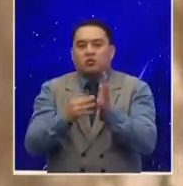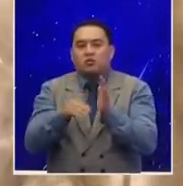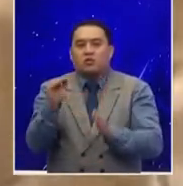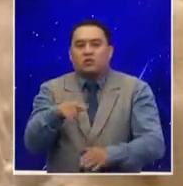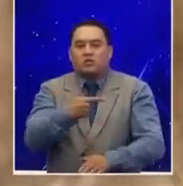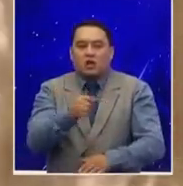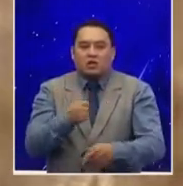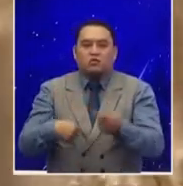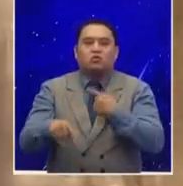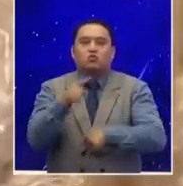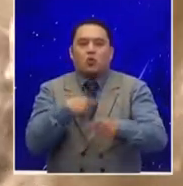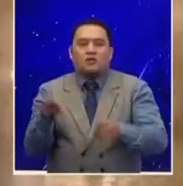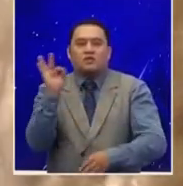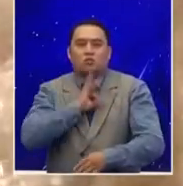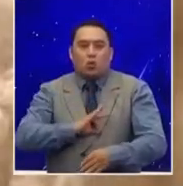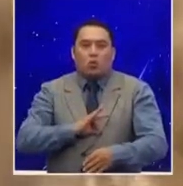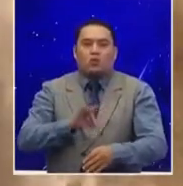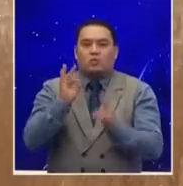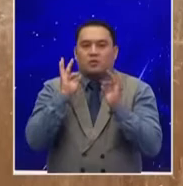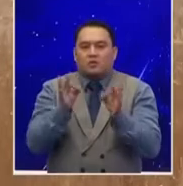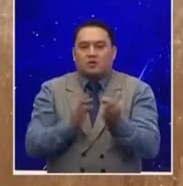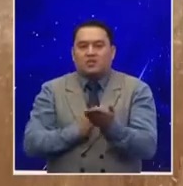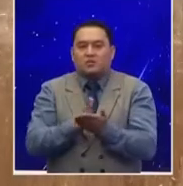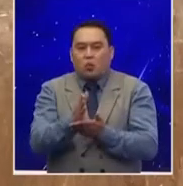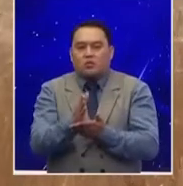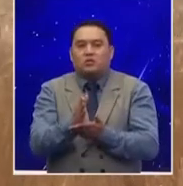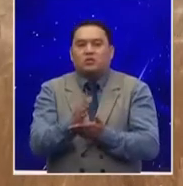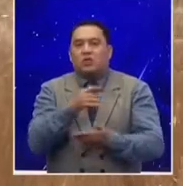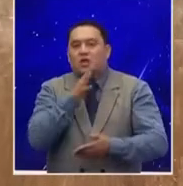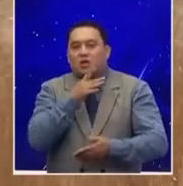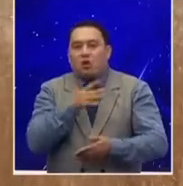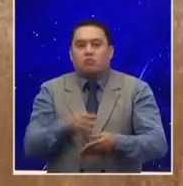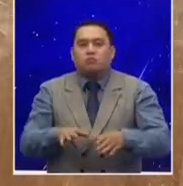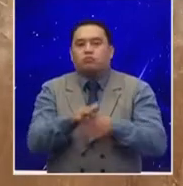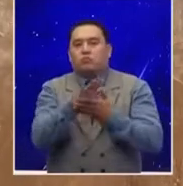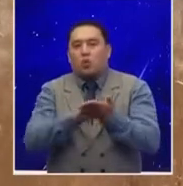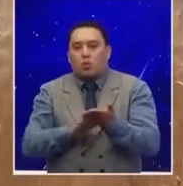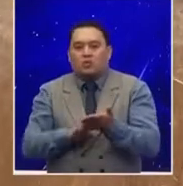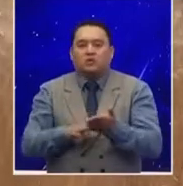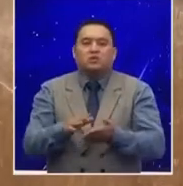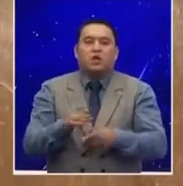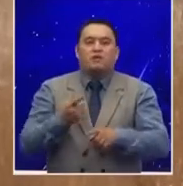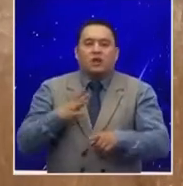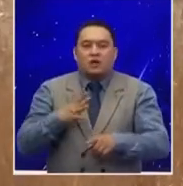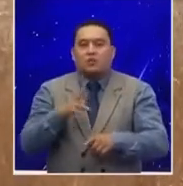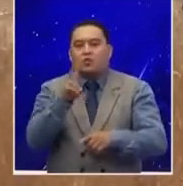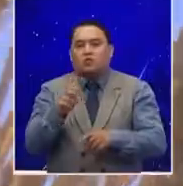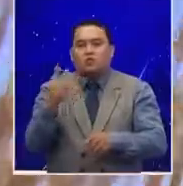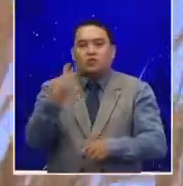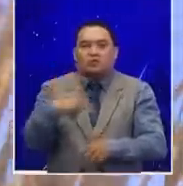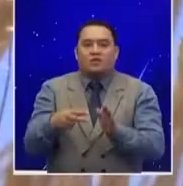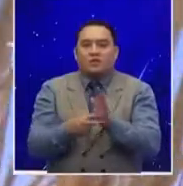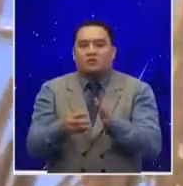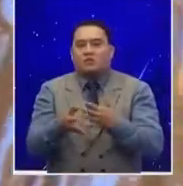земли были снова переданы для использования по целевому назначению. Также за текущий год подано 77 исковых заявлений по